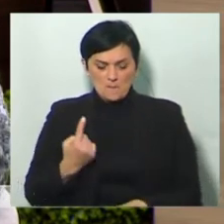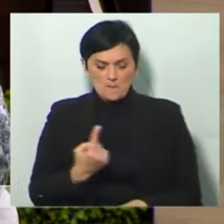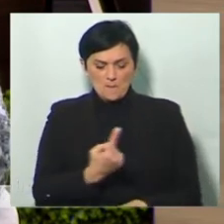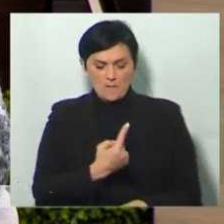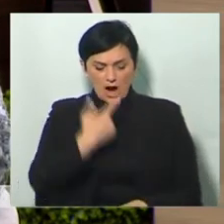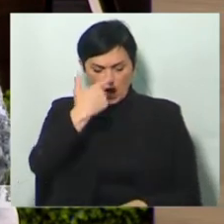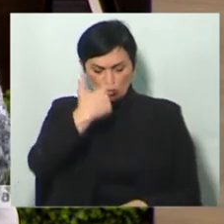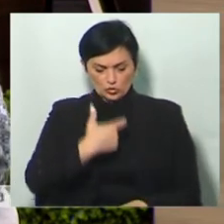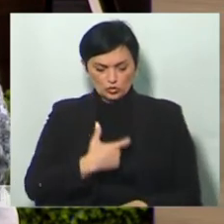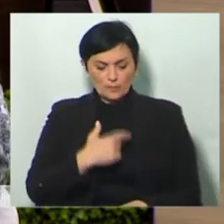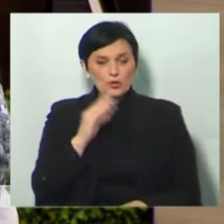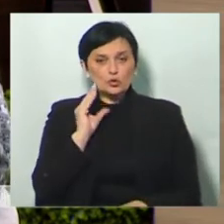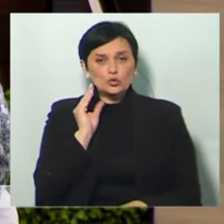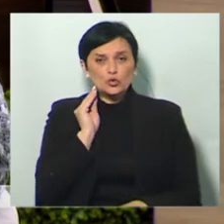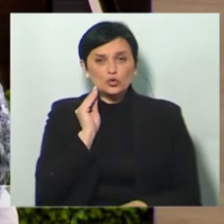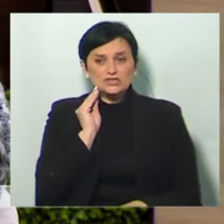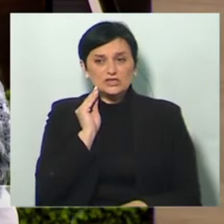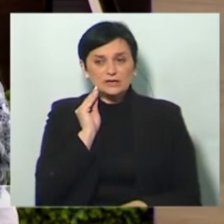როდესაც შენ